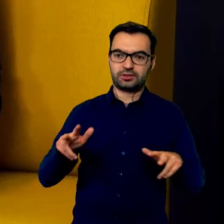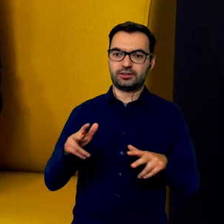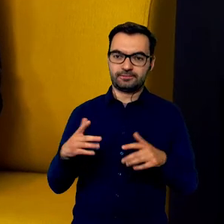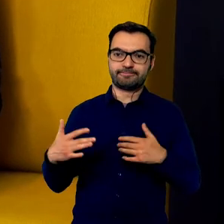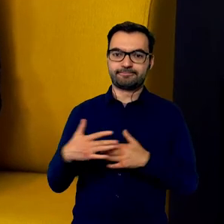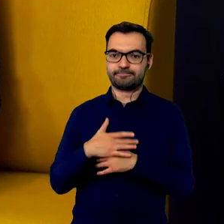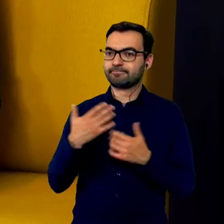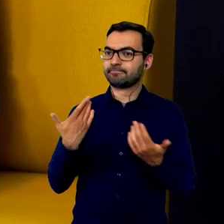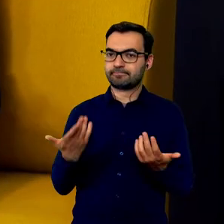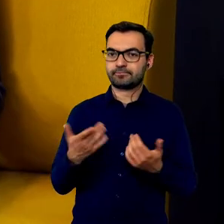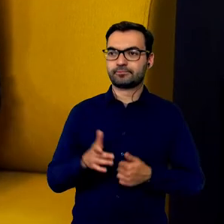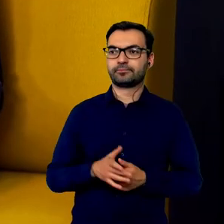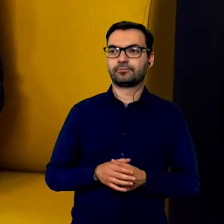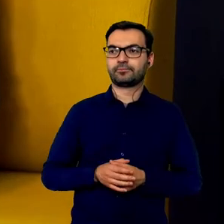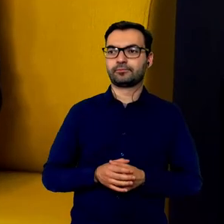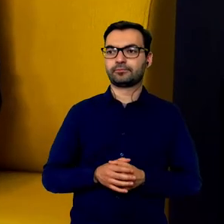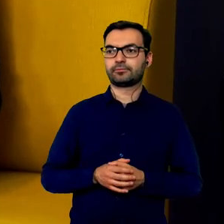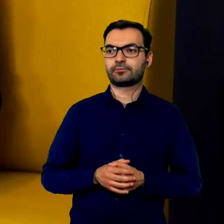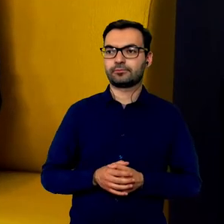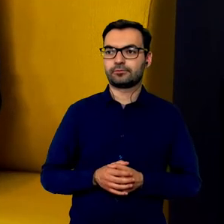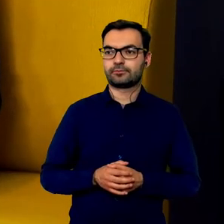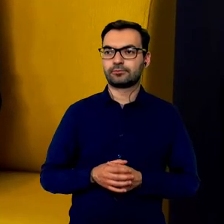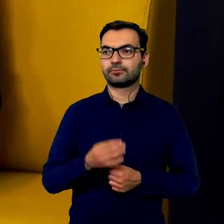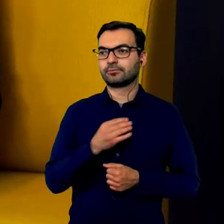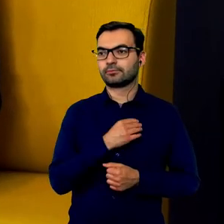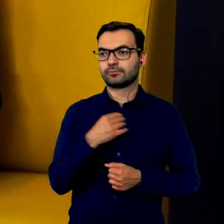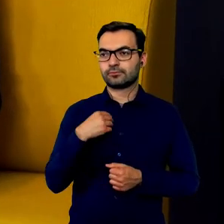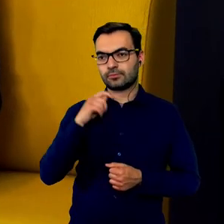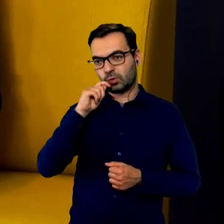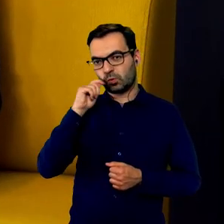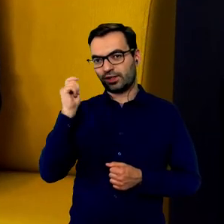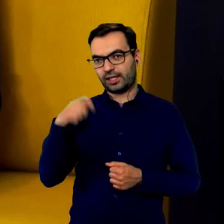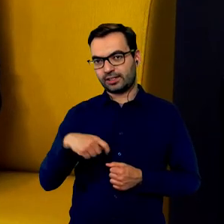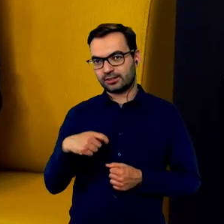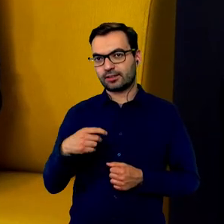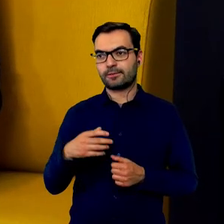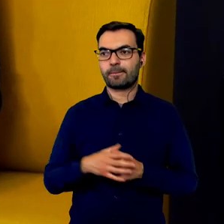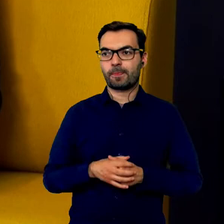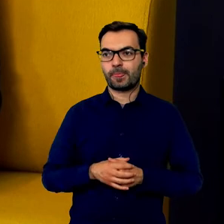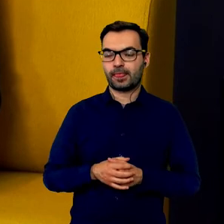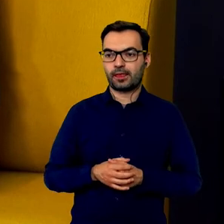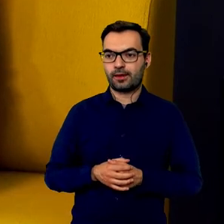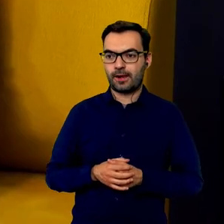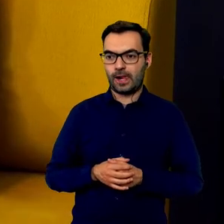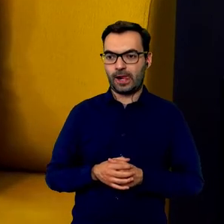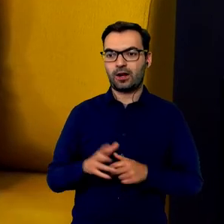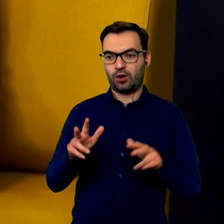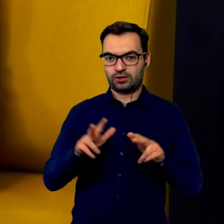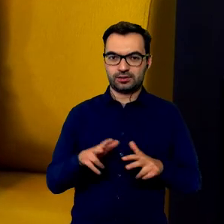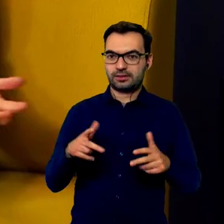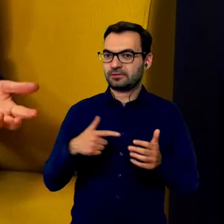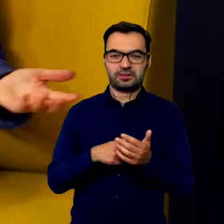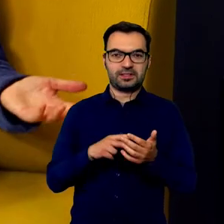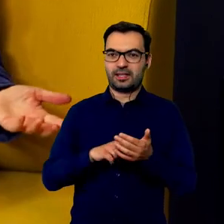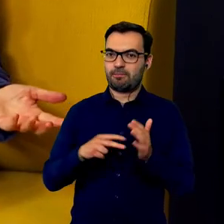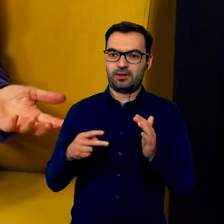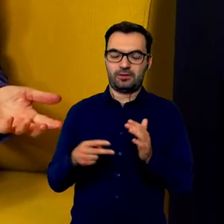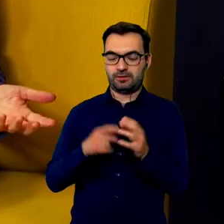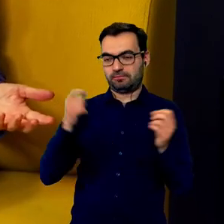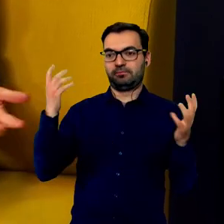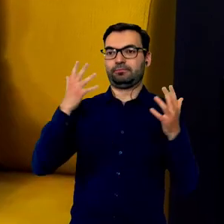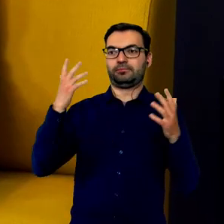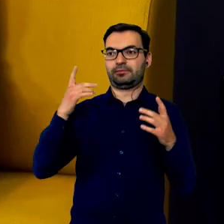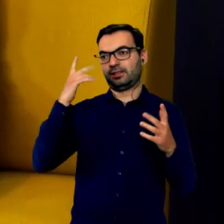jakiś sposób, bo jest polsko-ukraińska od pewnego czasu. Człowiek tego nie planował. Budzi się